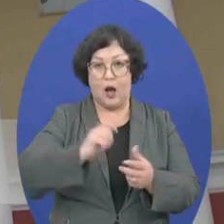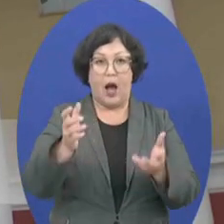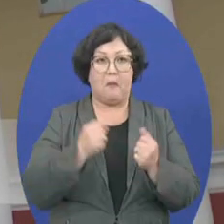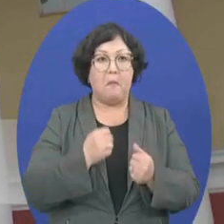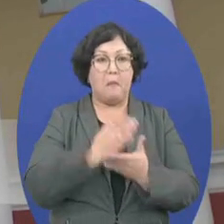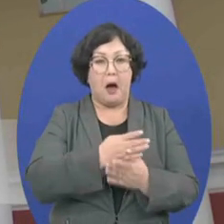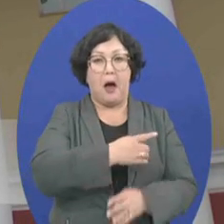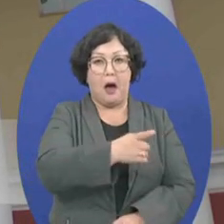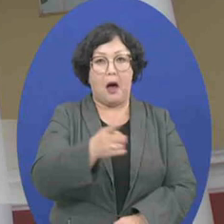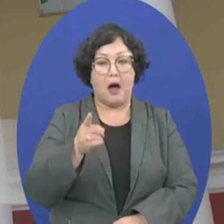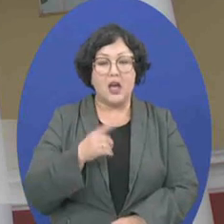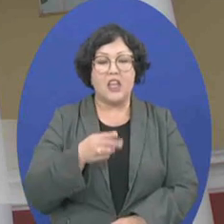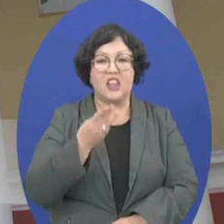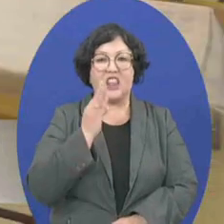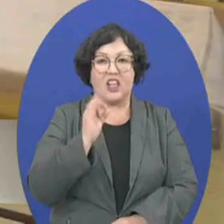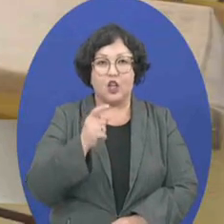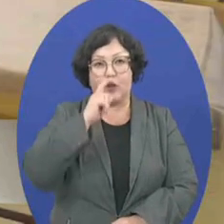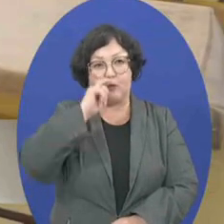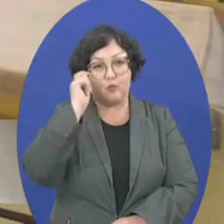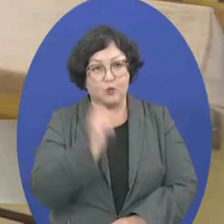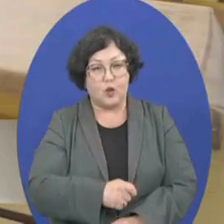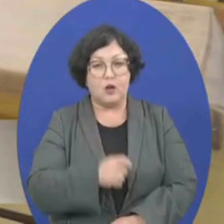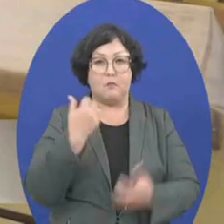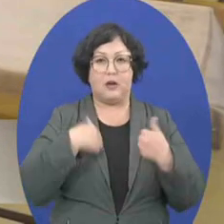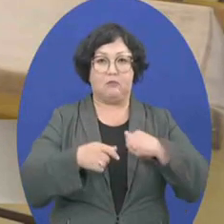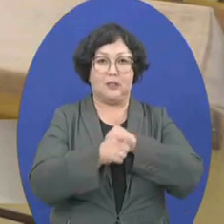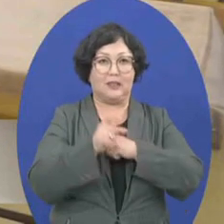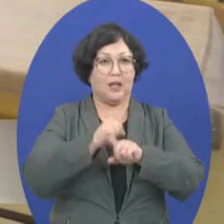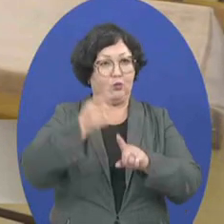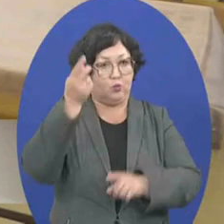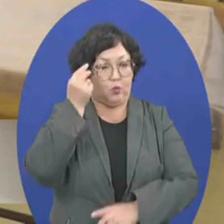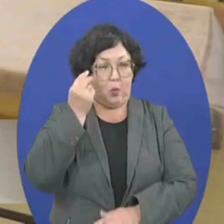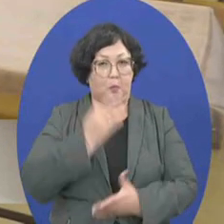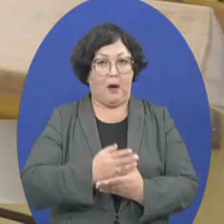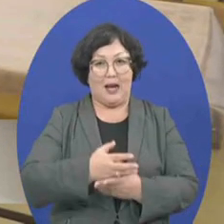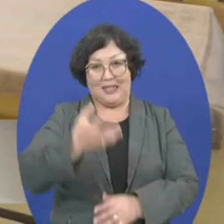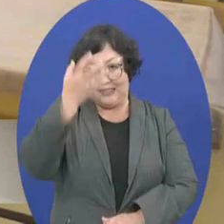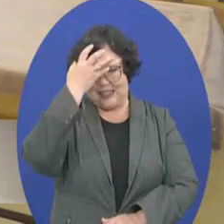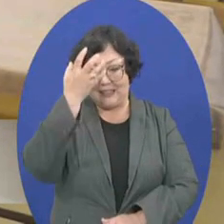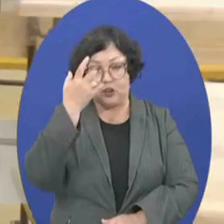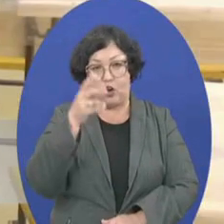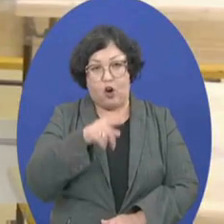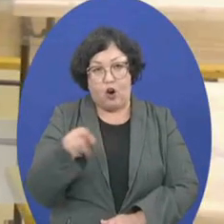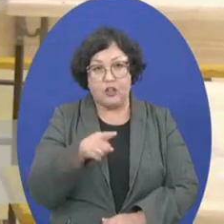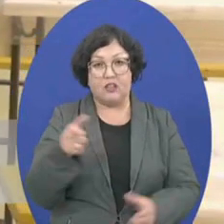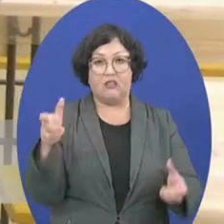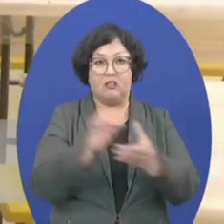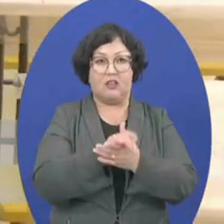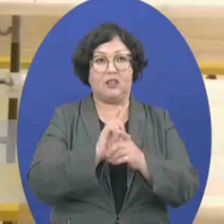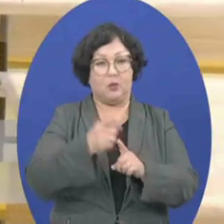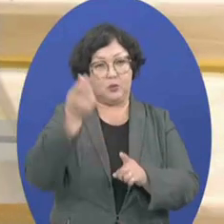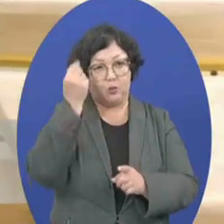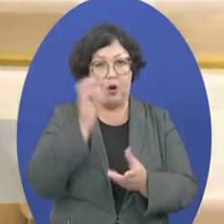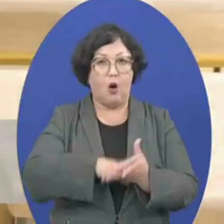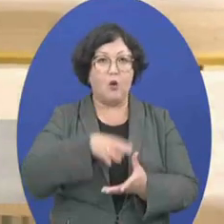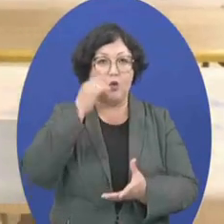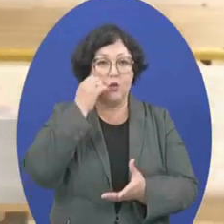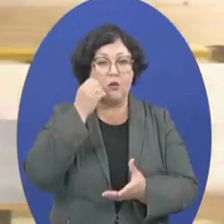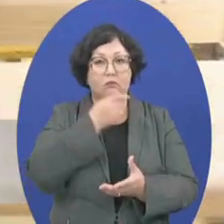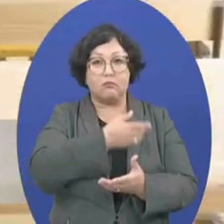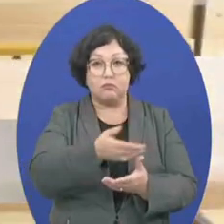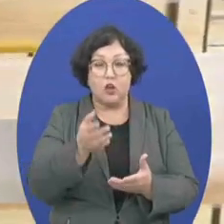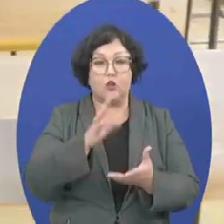авдгаа. Тодорхойлбол тэтгэлэг буцалтгүй тусламж багш мэрэгчлэр суралцагч засгийн газрын хоорондын гэрээгээр суралцж байгаа